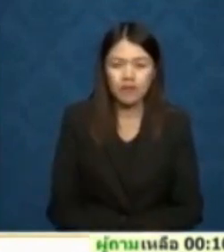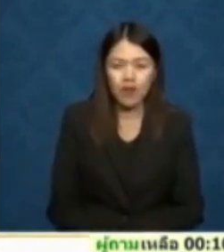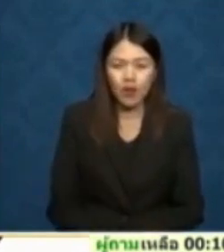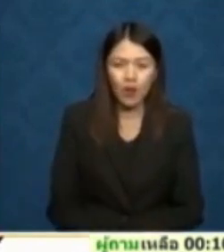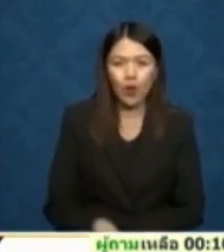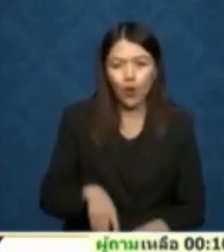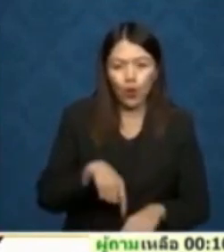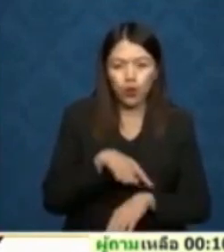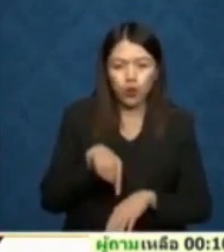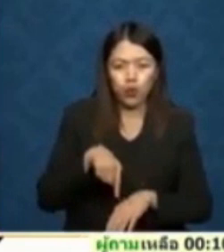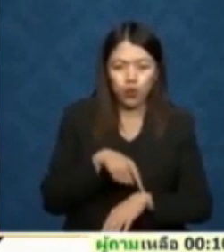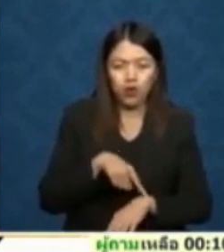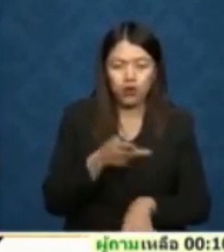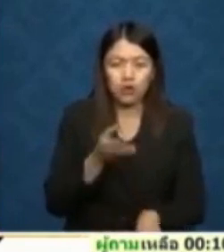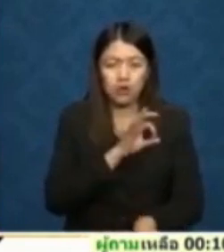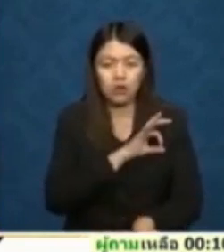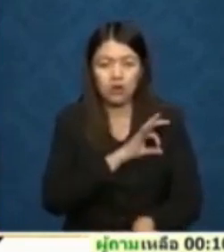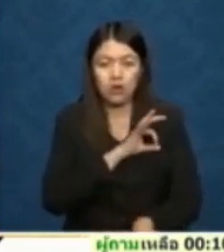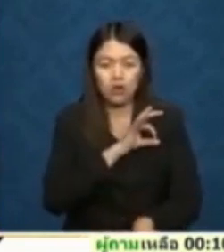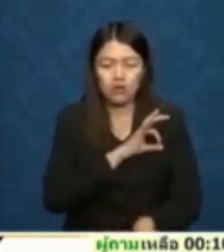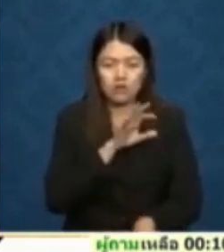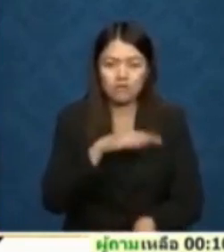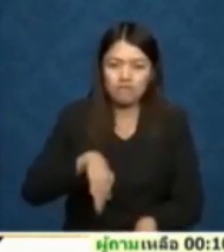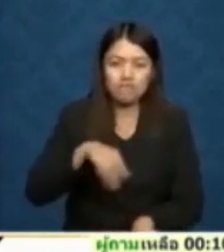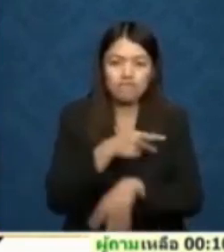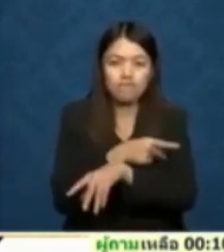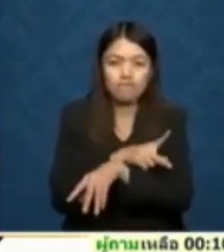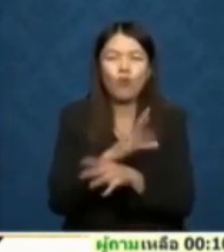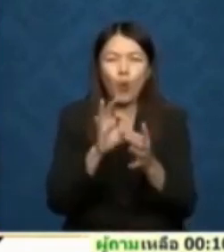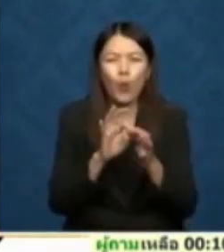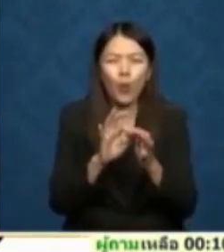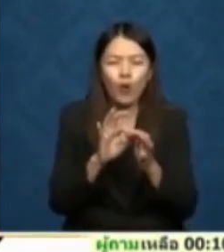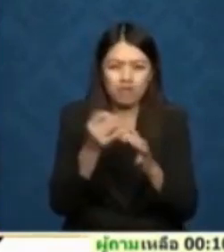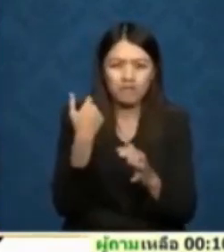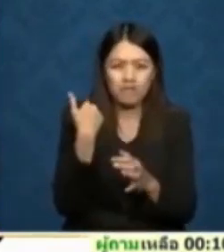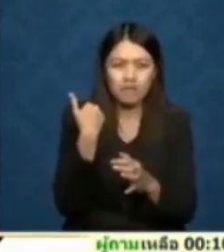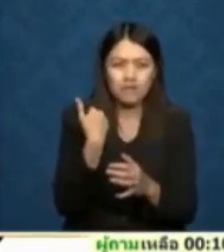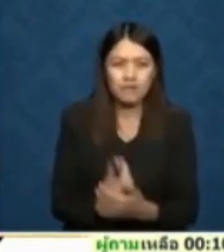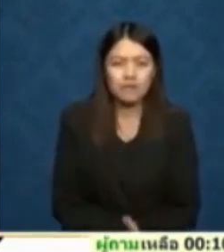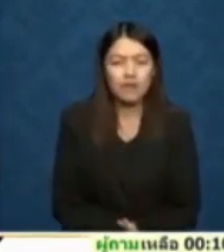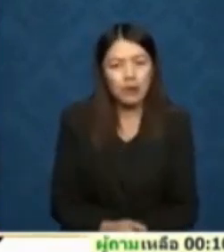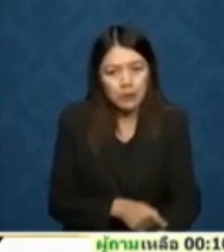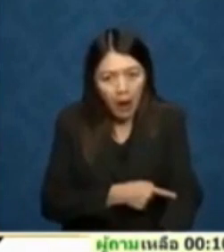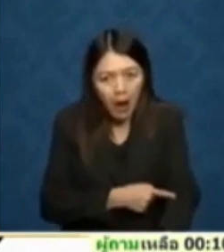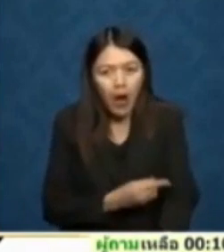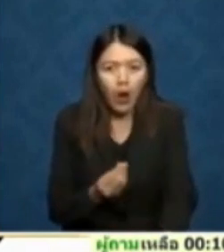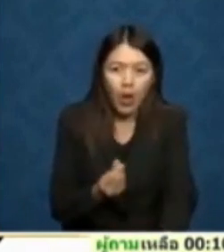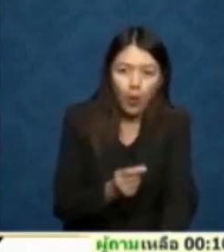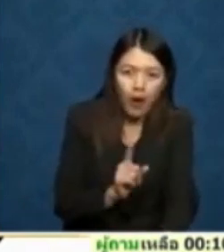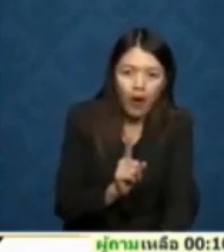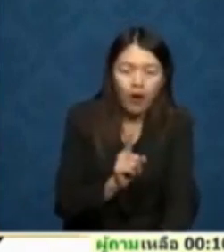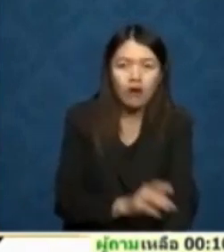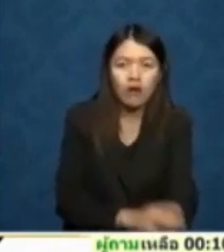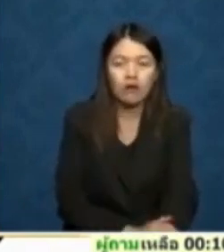ที่ท่านสมาชิกผู้ทรงเกียรติจากภูเก็ตห่วงใจว่าจะช้าไปเร็วไปอย่างไรก็